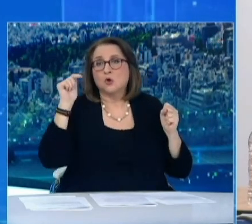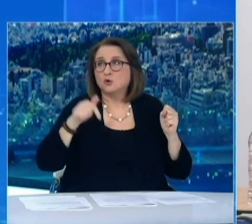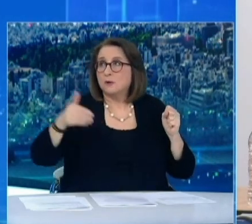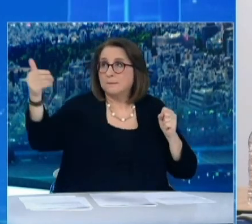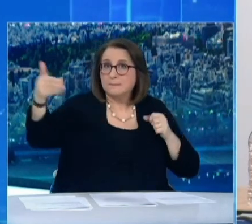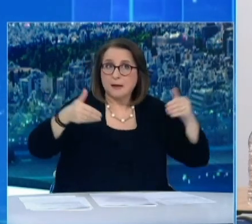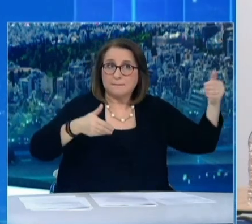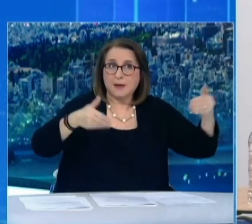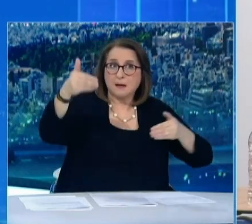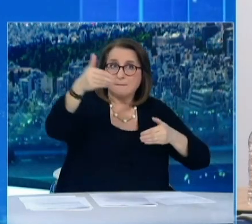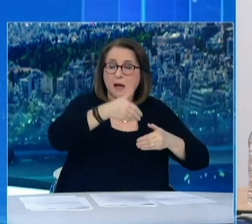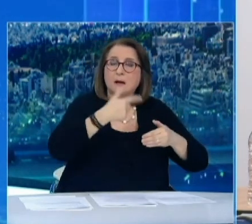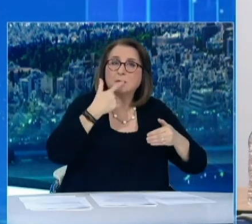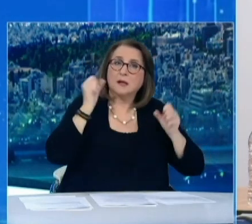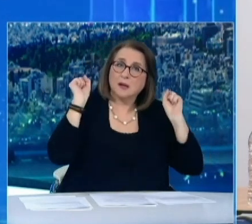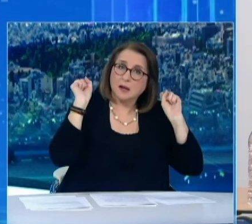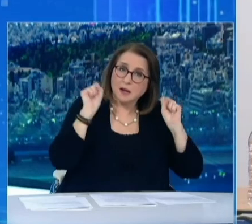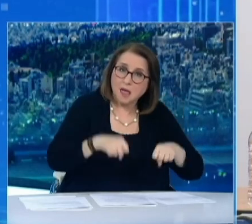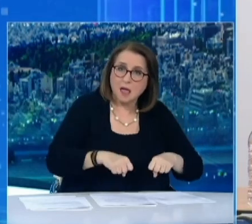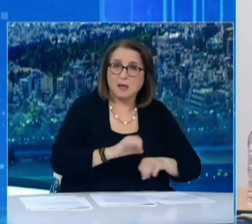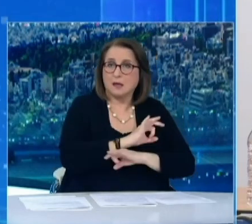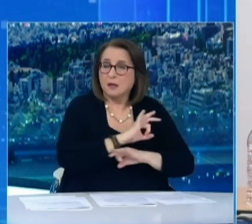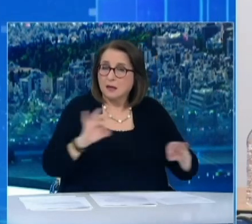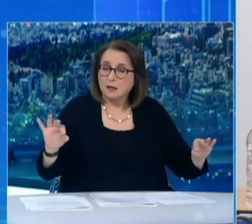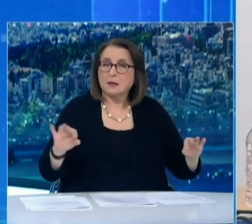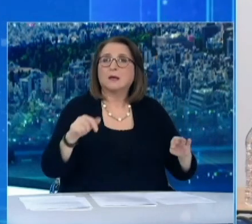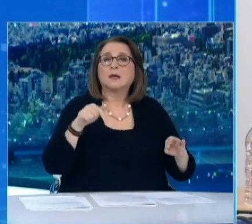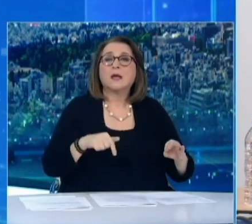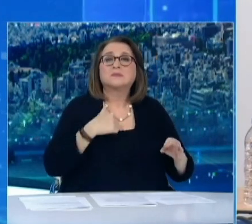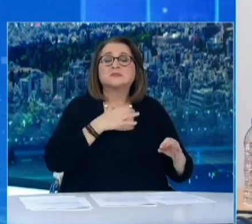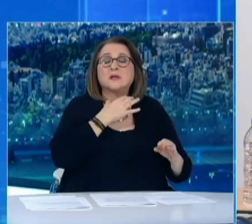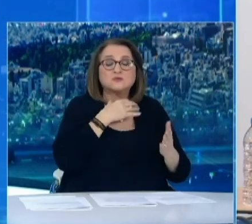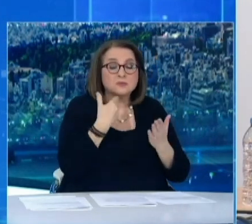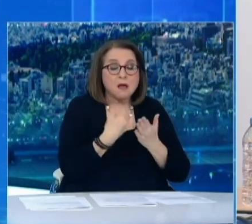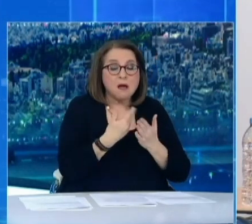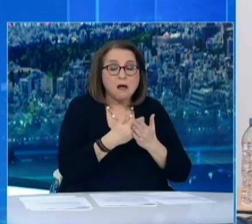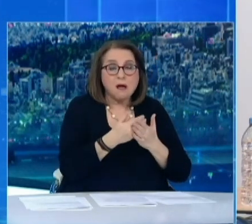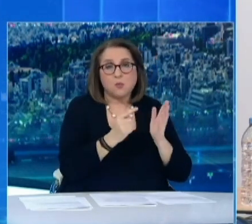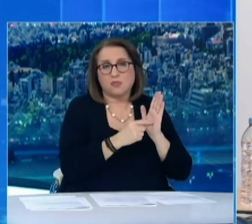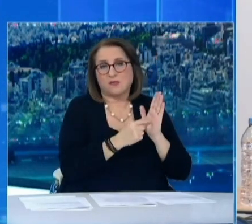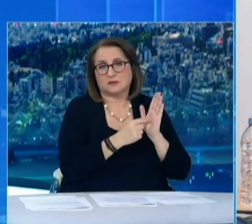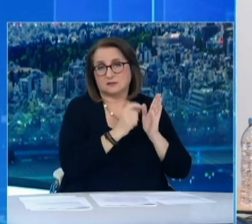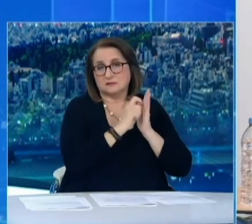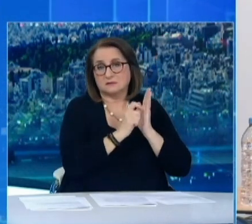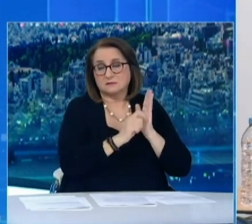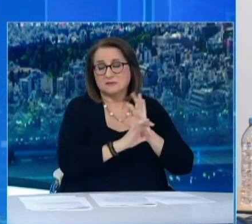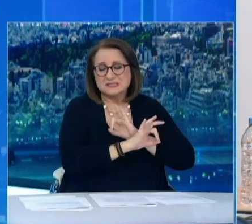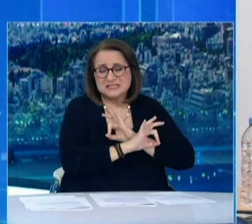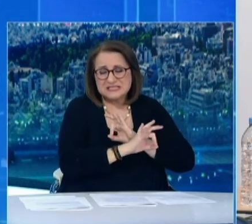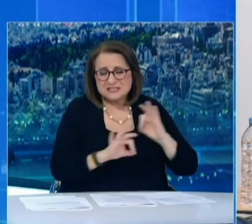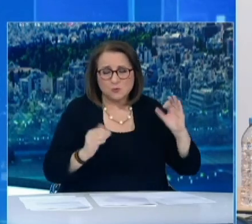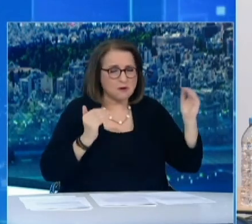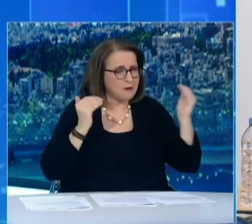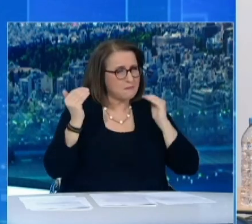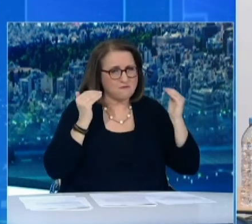τεκμηριωμένα, αυτά που είναι γραμμένα, ότι δεν υπάρχει ο παραμικρός κίνδυνος, η παραμικρή αμφιβολία.